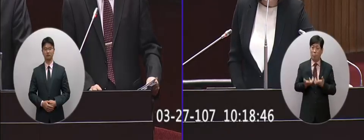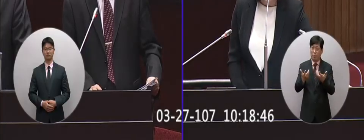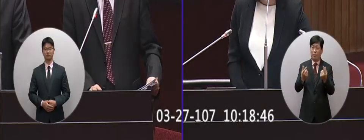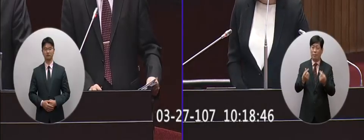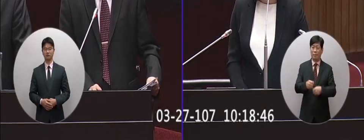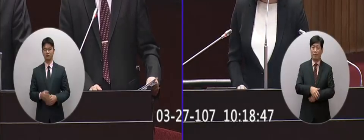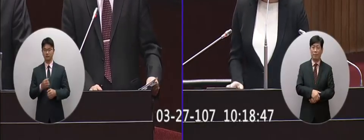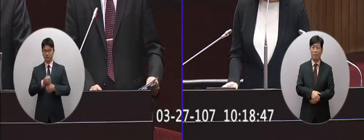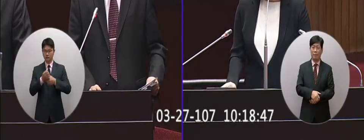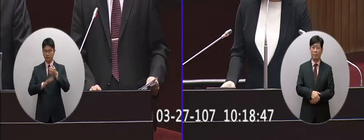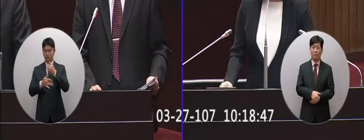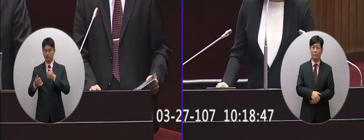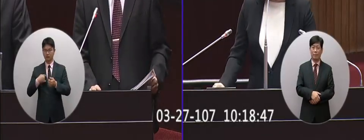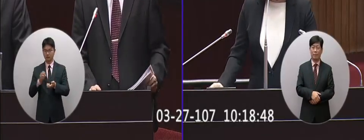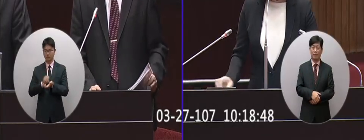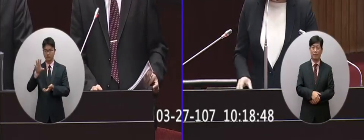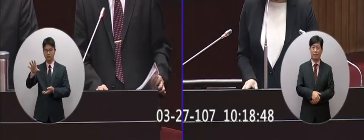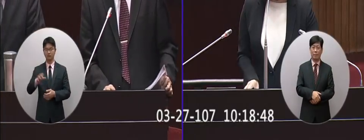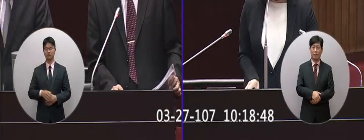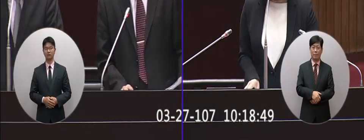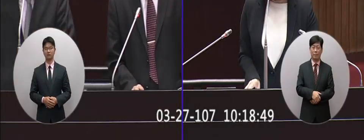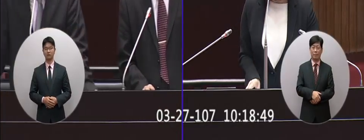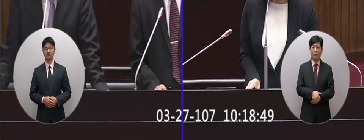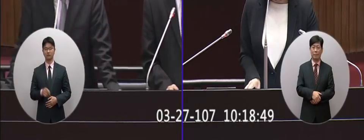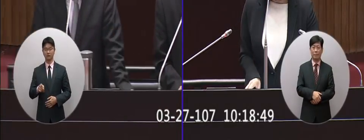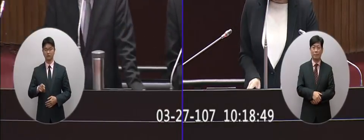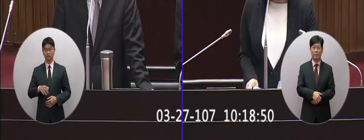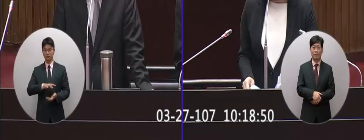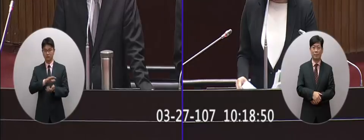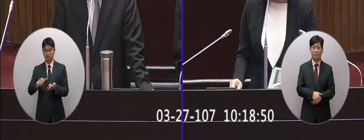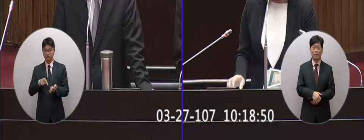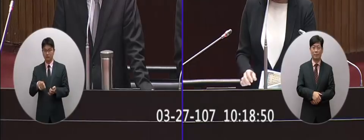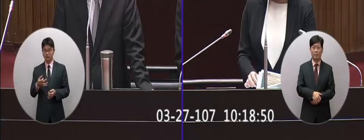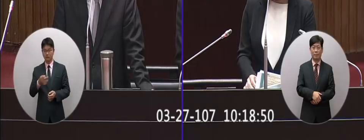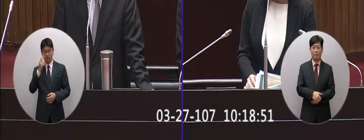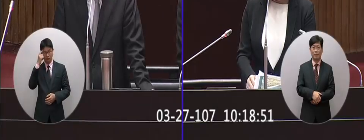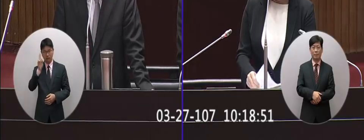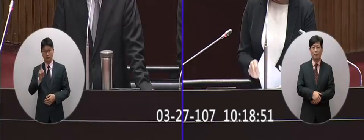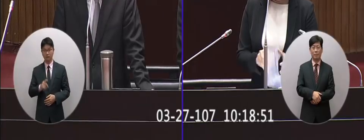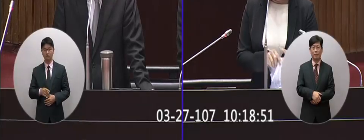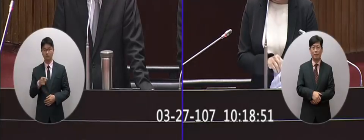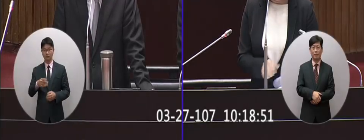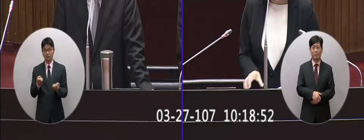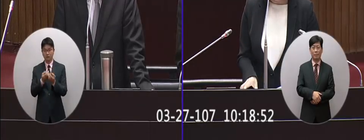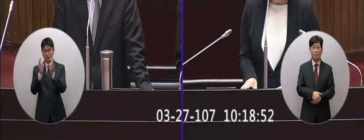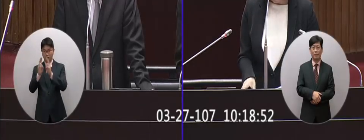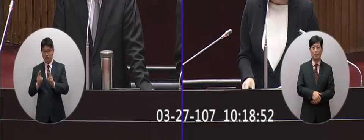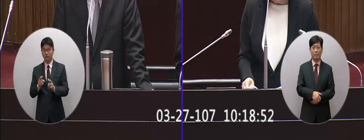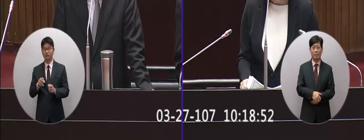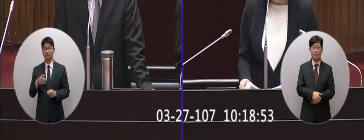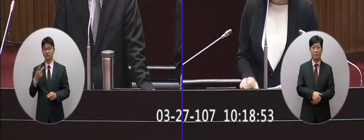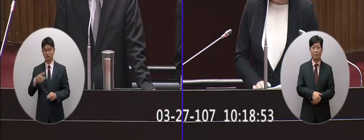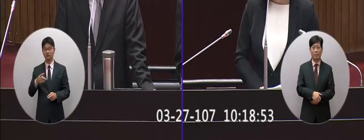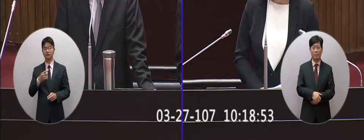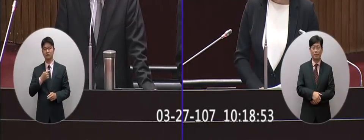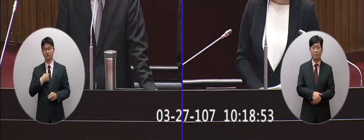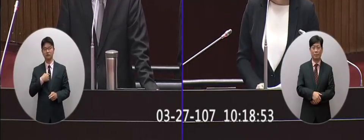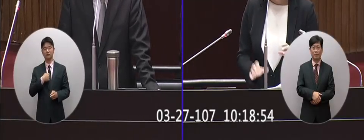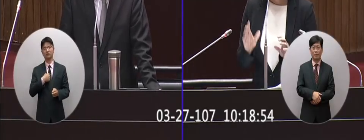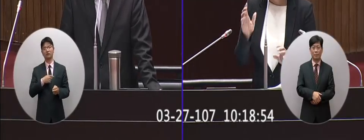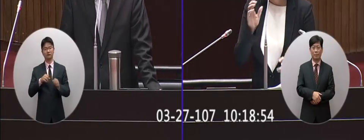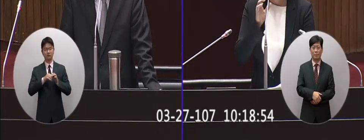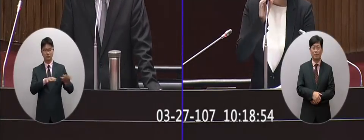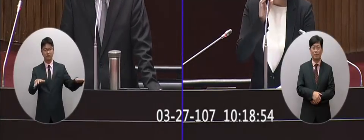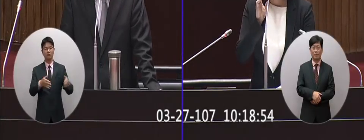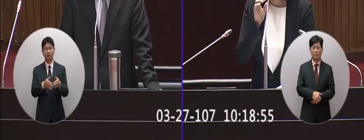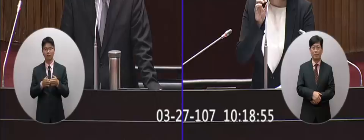个马委员，我跟你报告哈，其实这个董购费率意思就是说，它有发电，我们才需要供应呢。